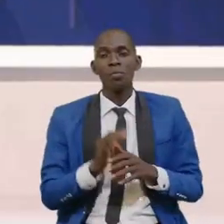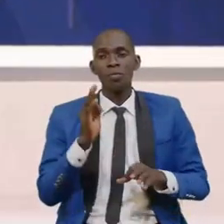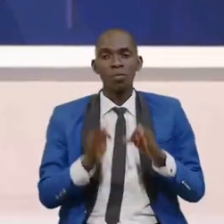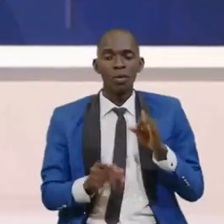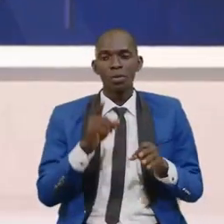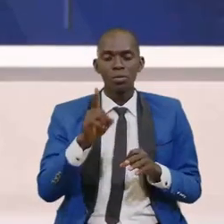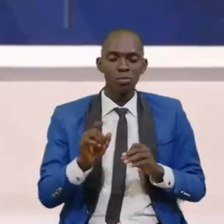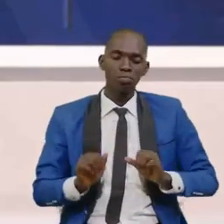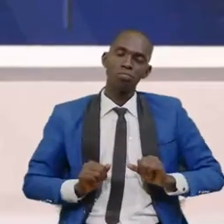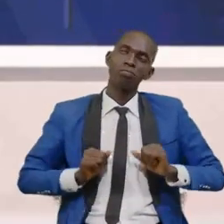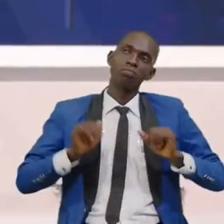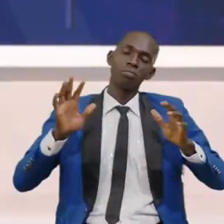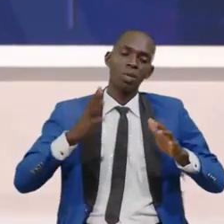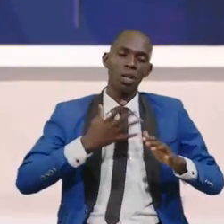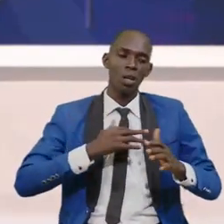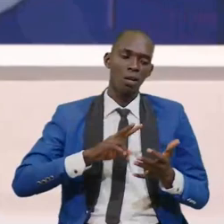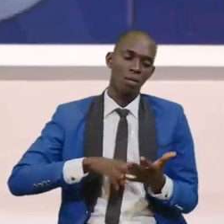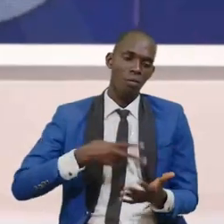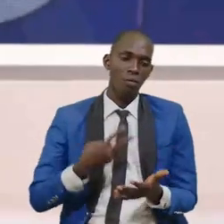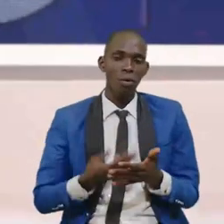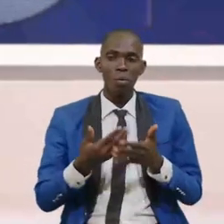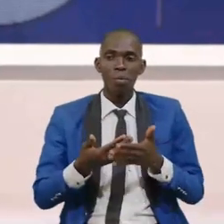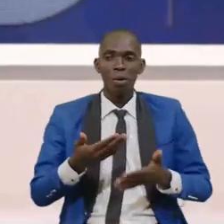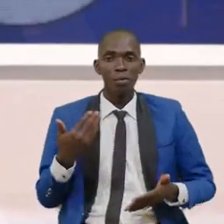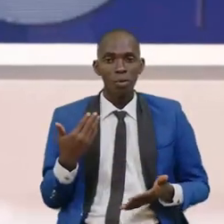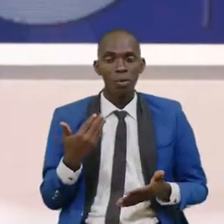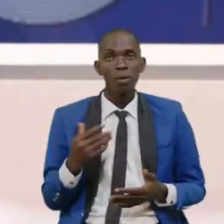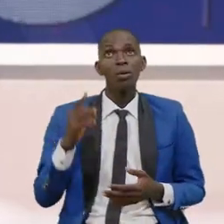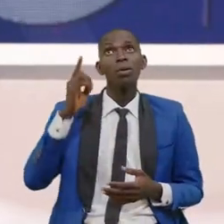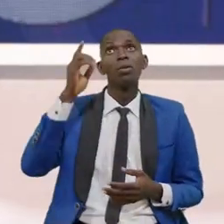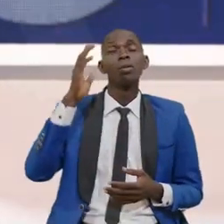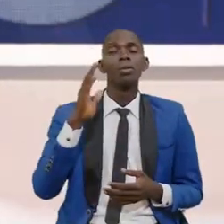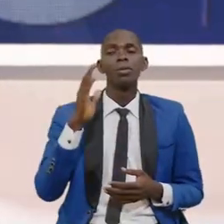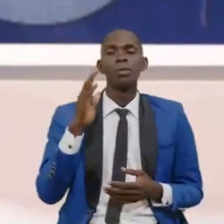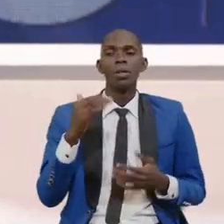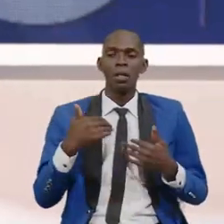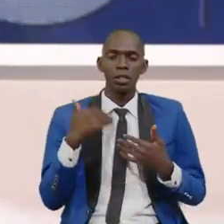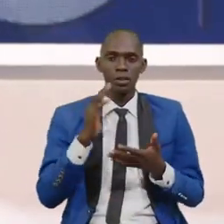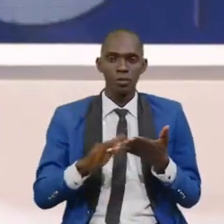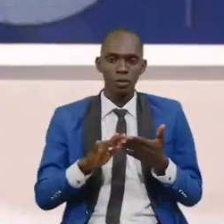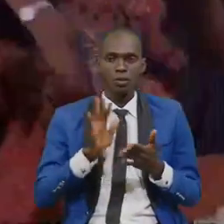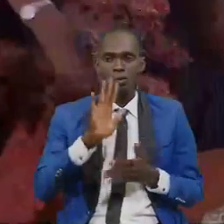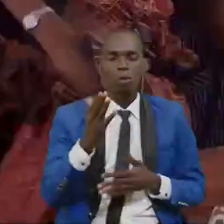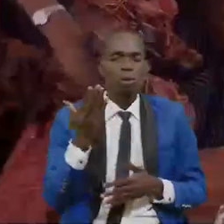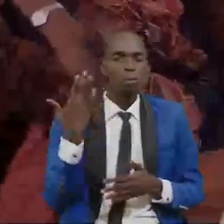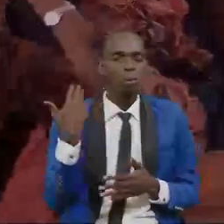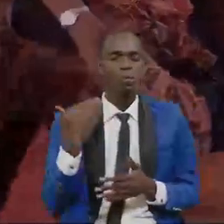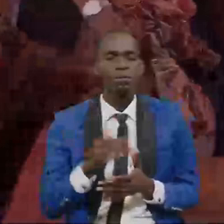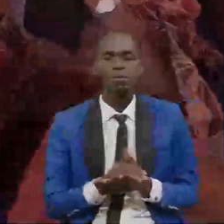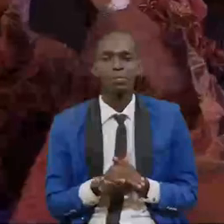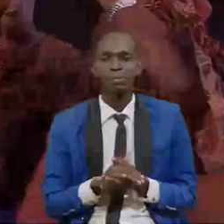Si tu avais succombé et t'es tombé avant, Dieu t'a pardonné ton passé.